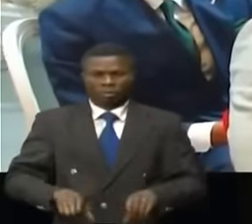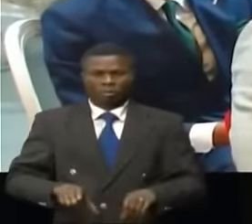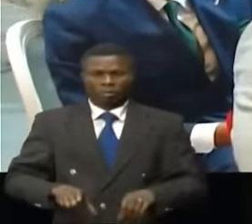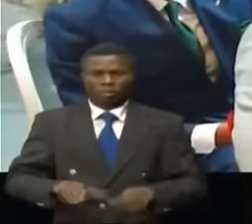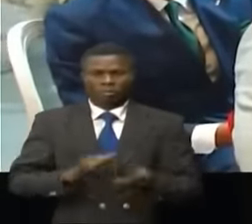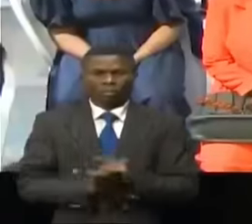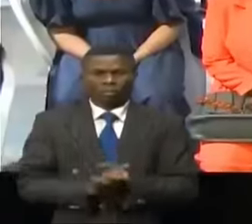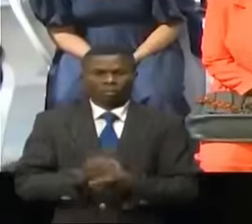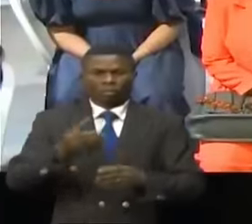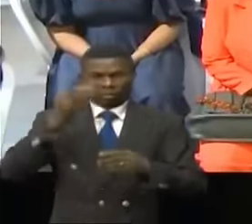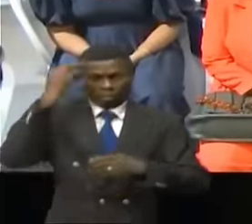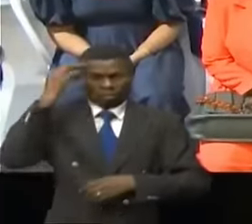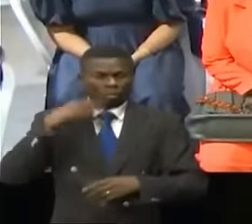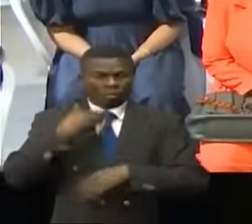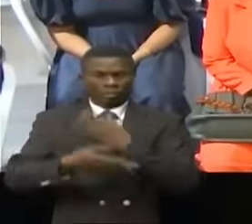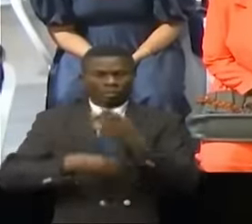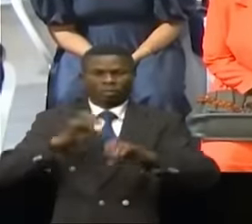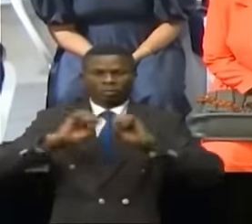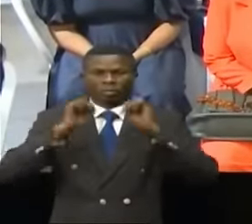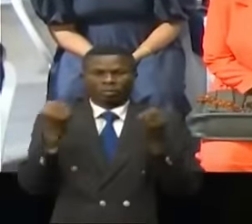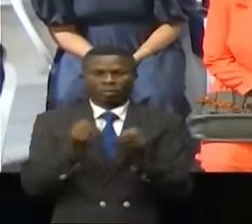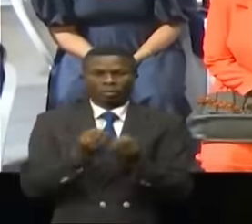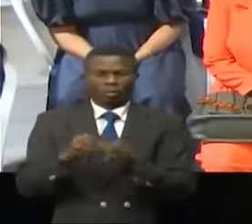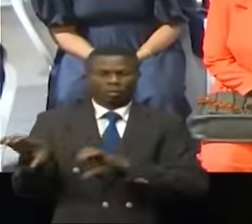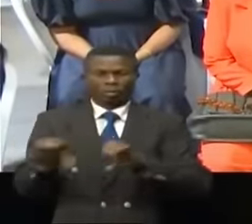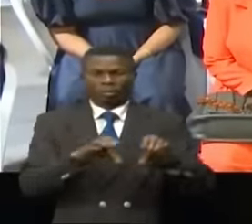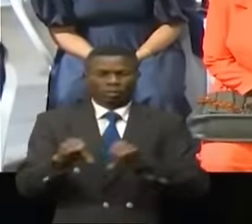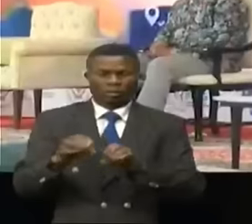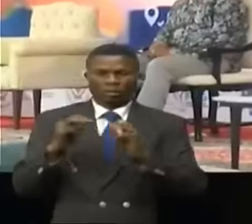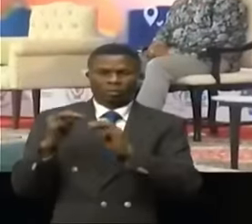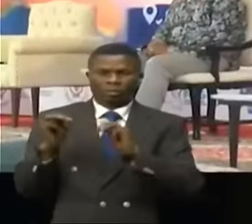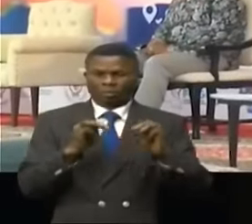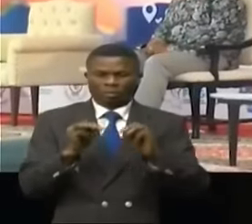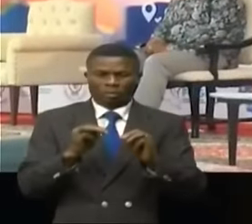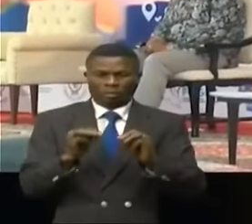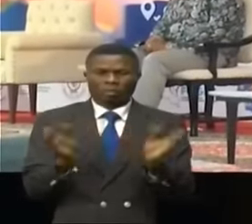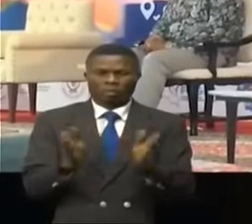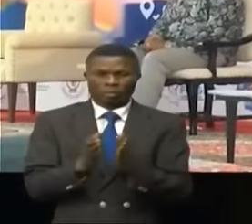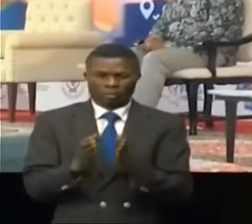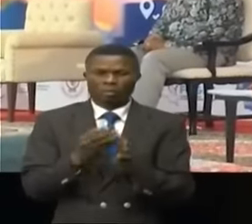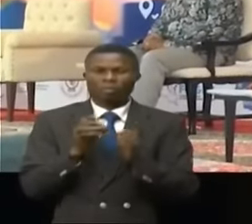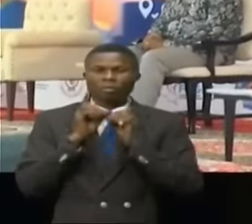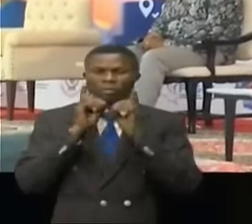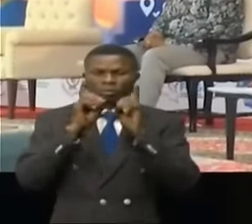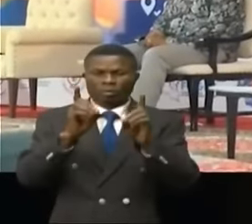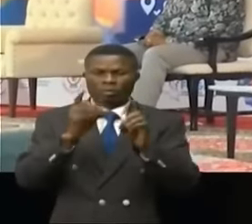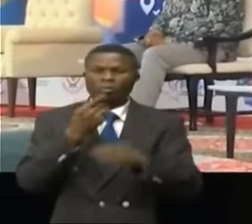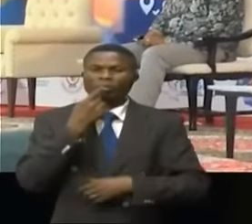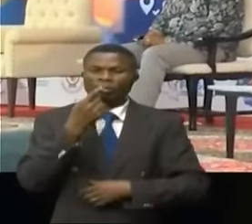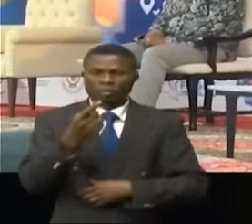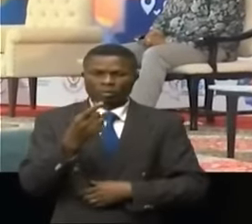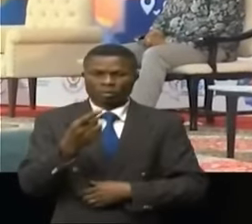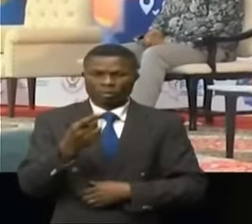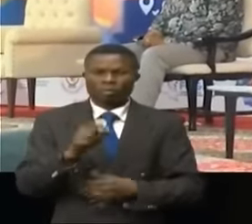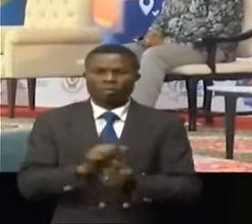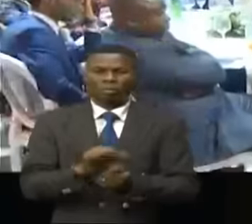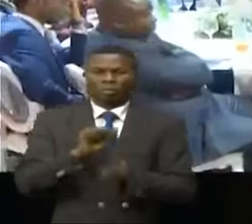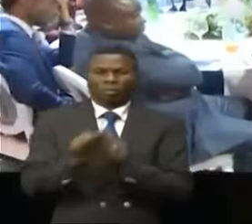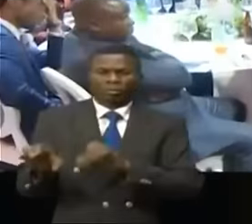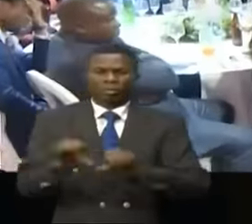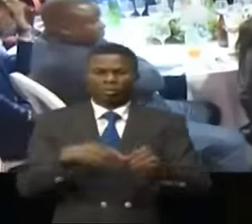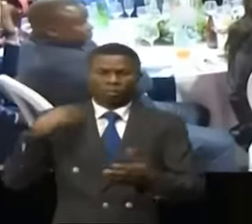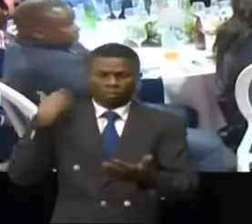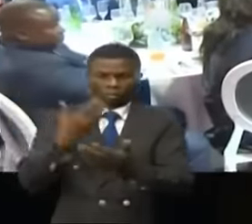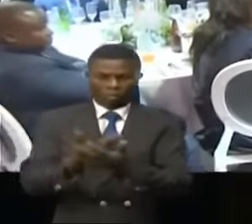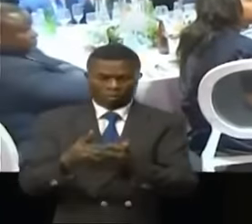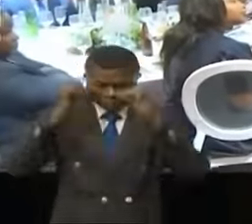avant, le ministre d'entrepreneuriat, petite et moyenne entreprise, a dans son mot de circonstance souligné que c'est à l'avènement de